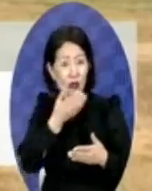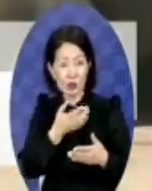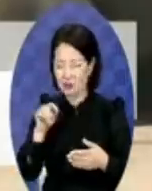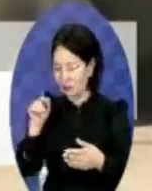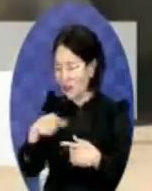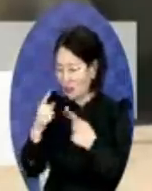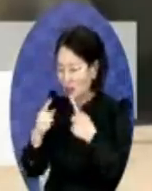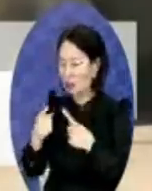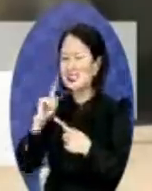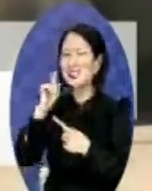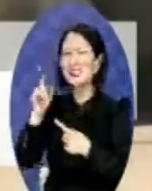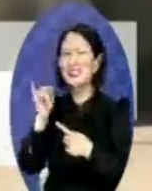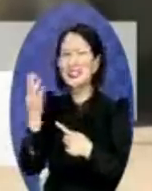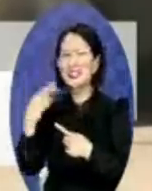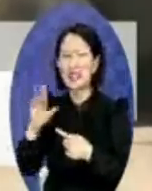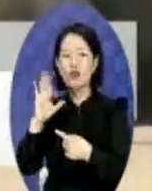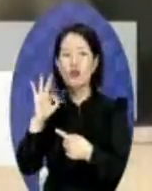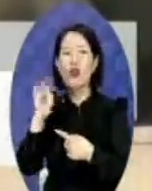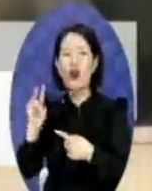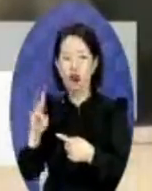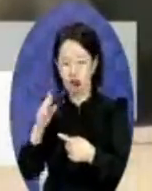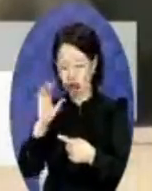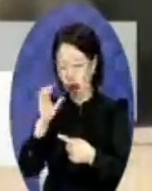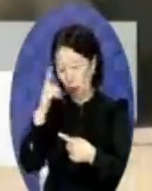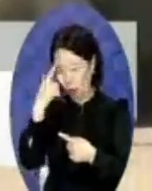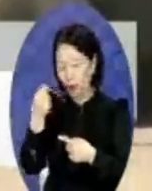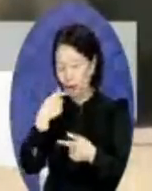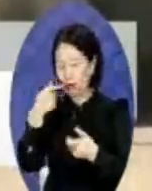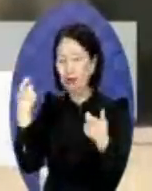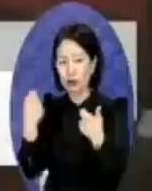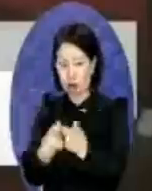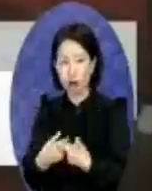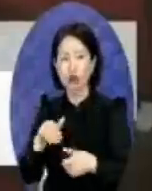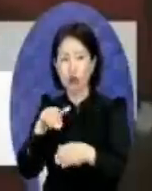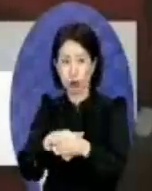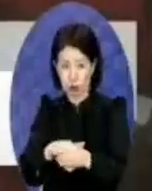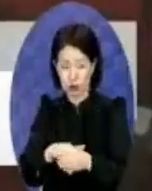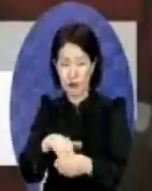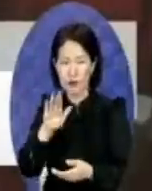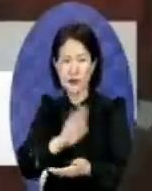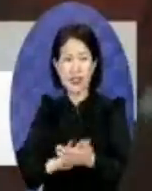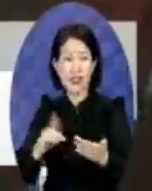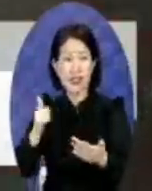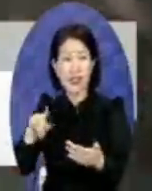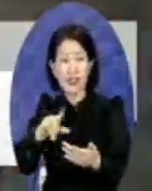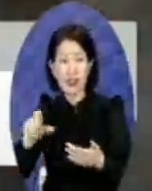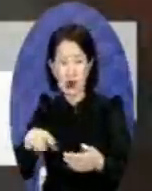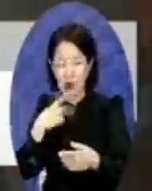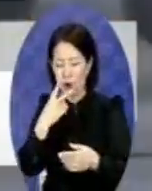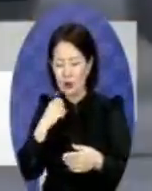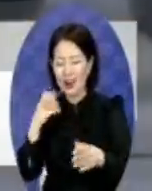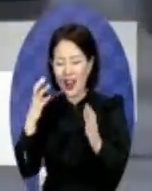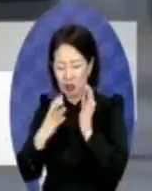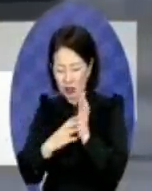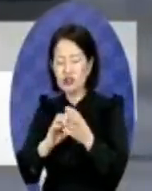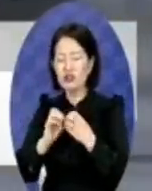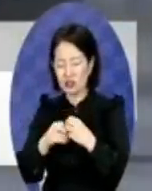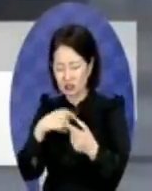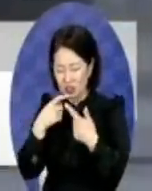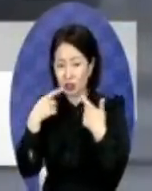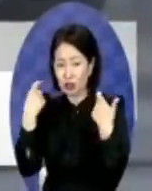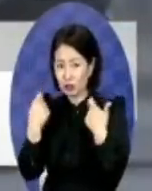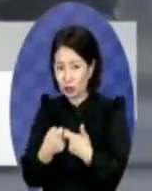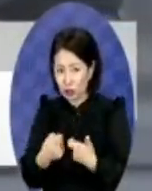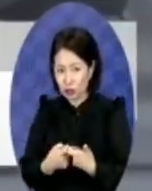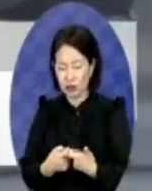1:80 вон бол тохиролцоонд хүрсэн байна. За шинэ гэрээг зөвхөн 2019 онд хэрэгжүүлэхээр ингэж тооцж байна. За ингэснээрээ